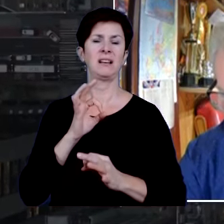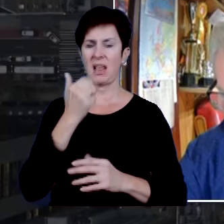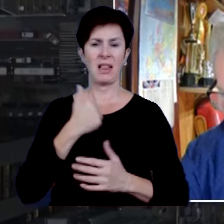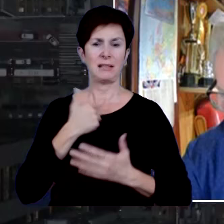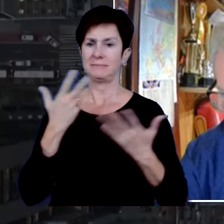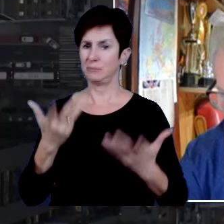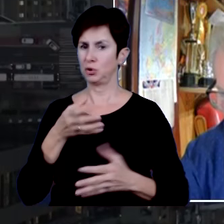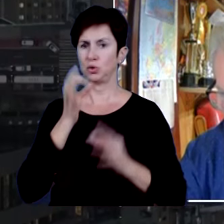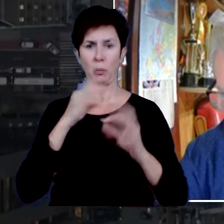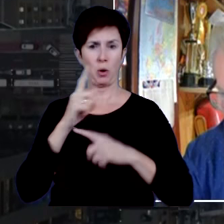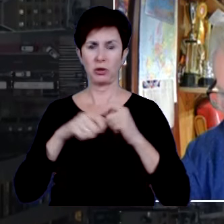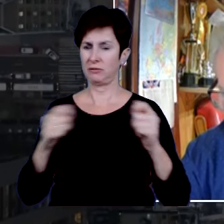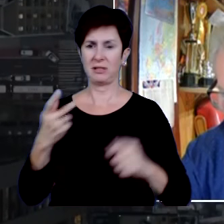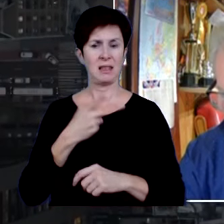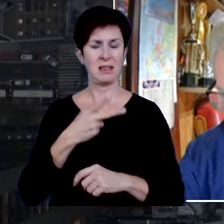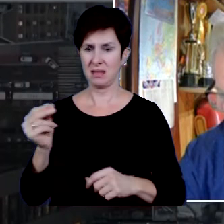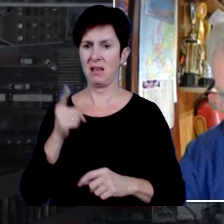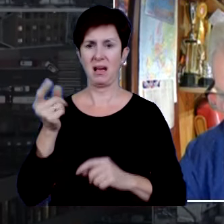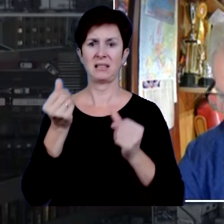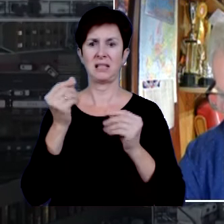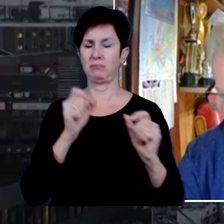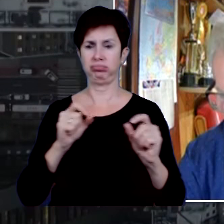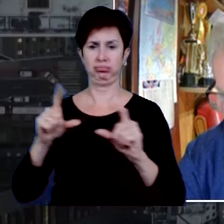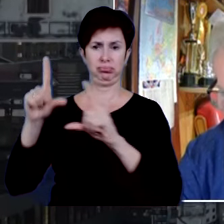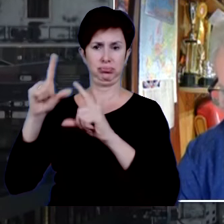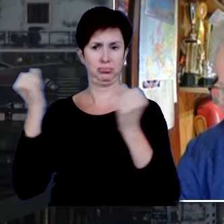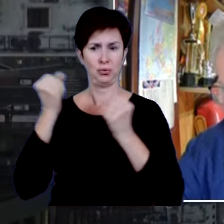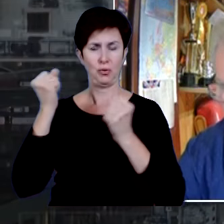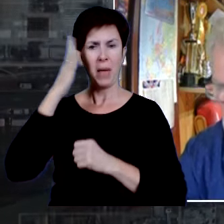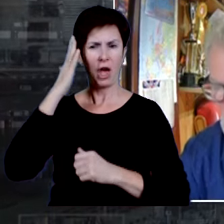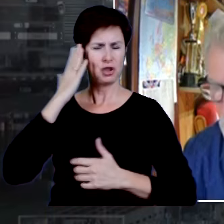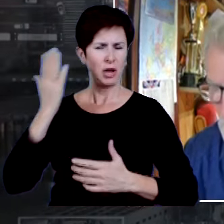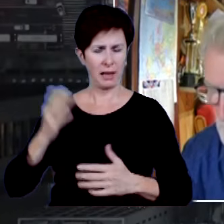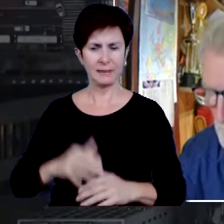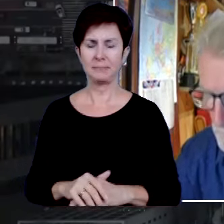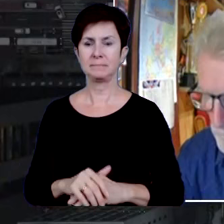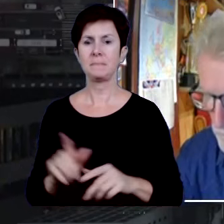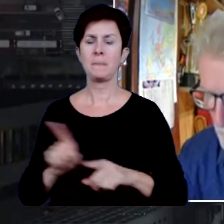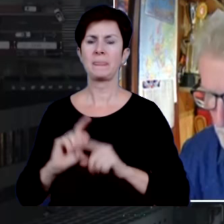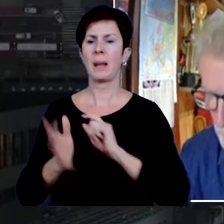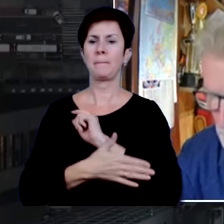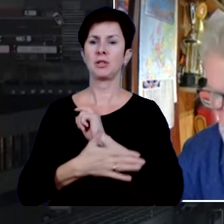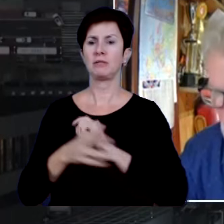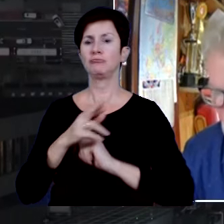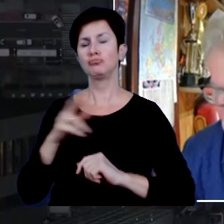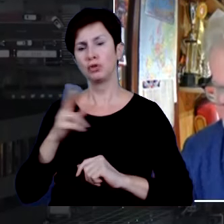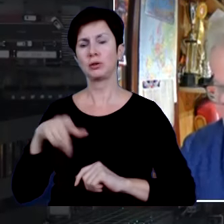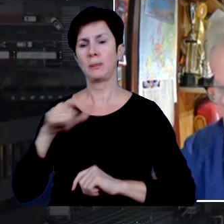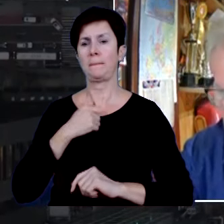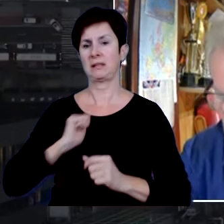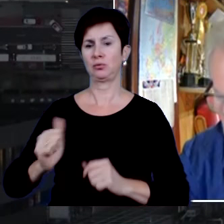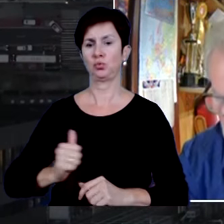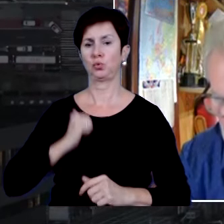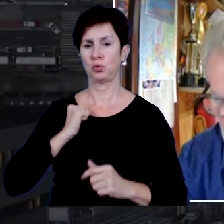dobre rozwiązanie, bo tylko te ceny wzrosły. To są takie podstawowe rzeczy, z których jesteśmy dumni. I